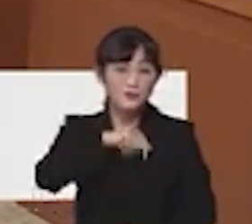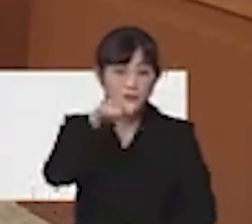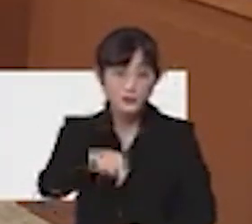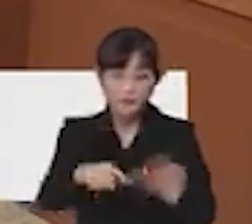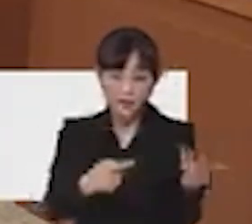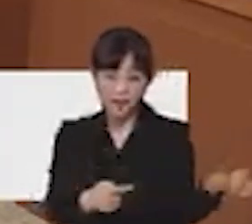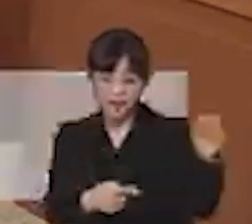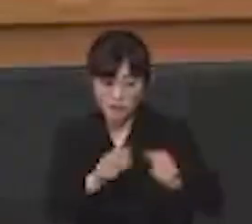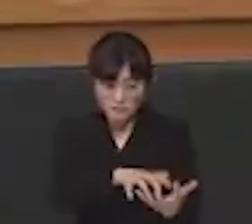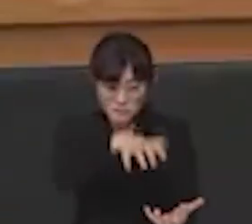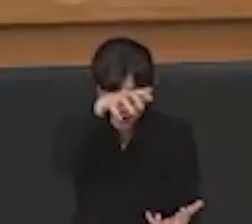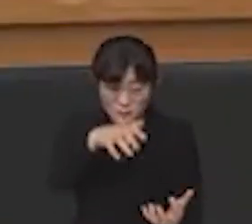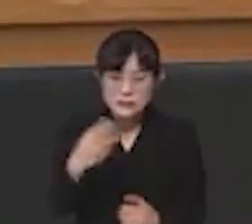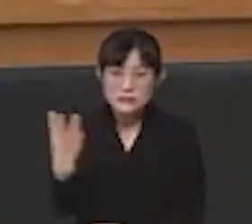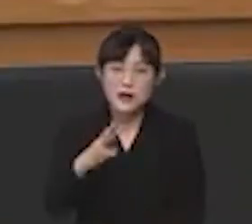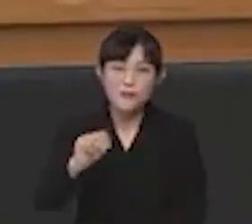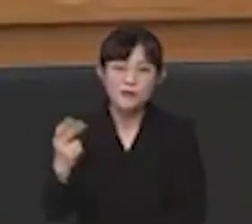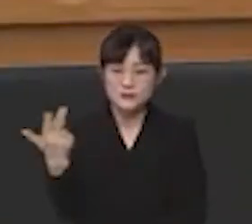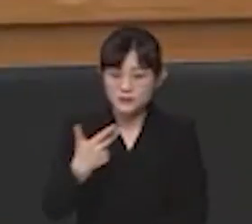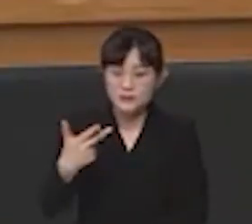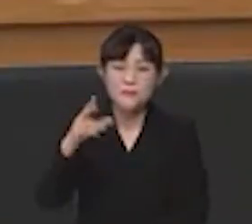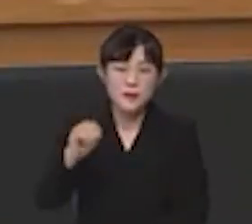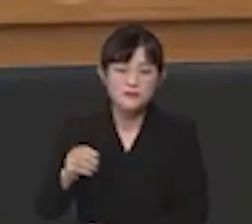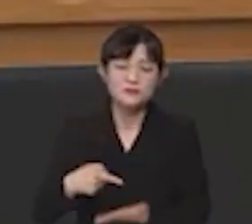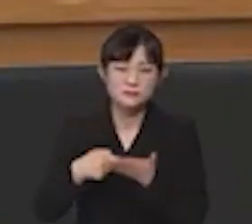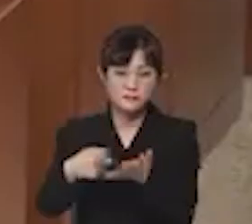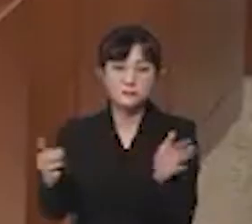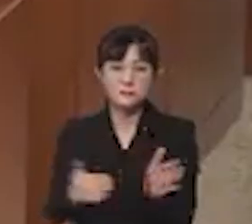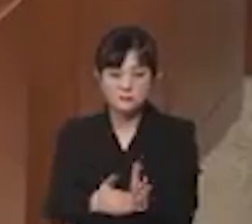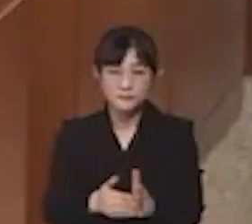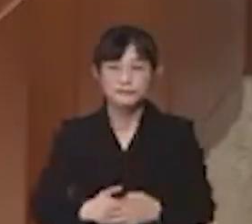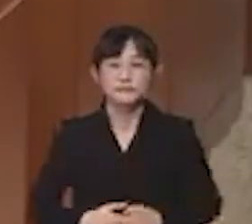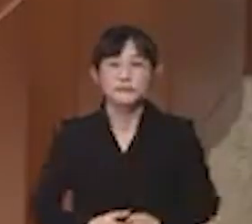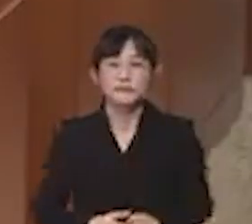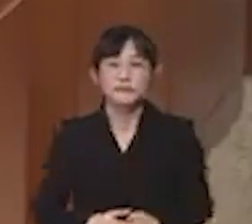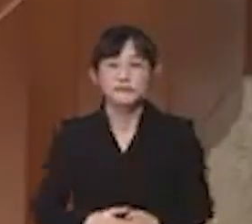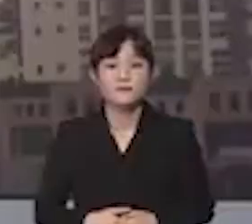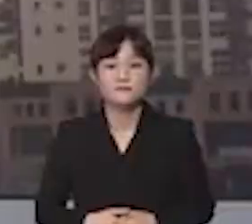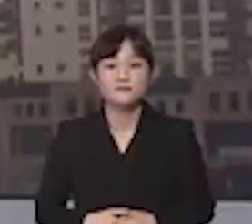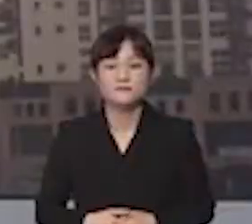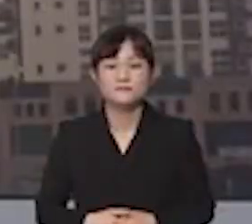원가량 재산이 증가해 3억 7천여만 원을 신고했습니다.